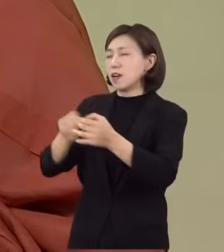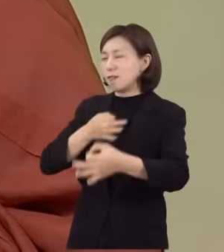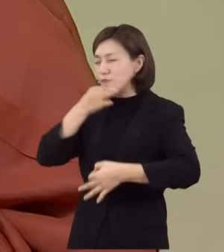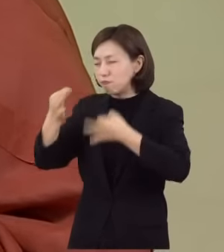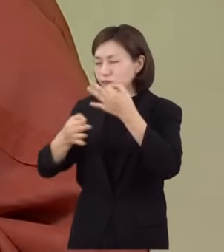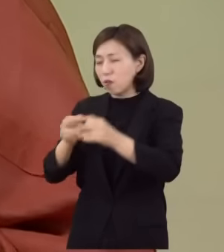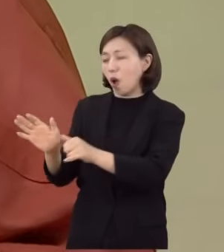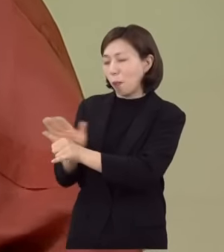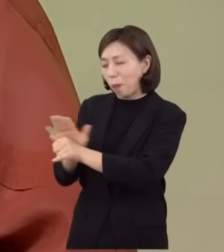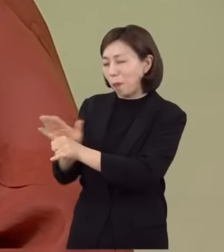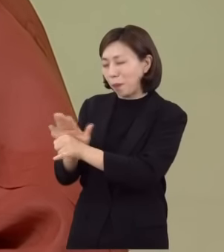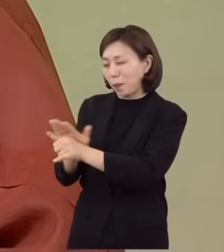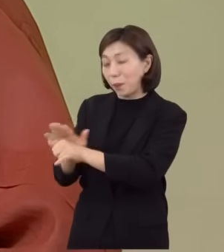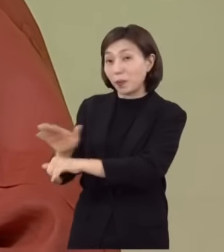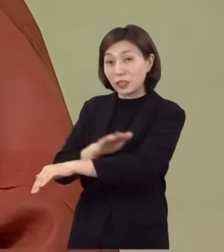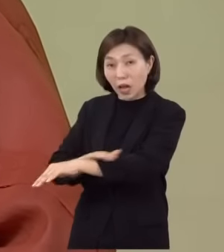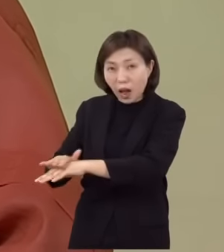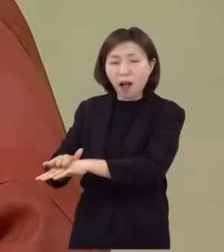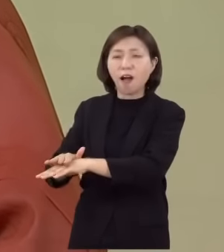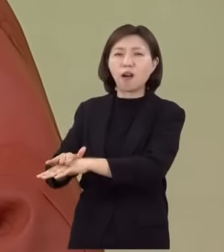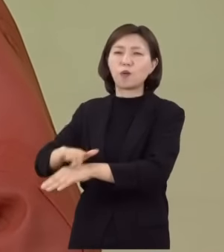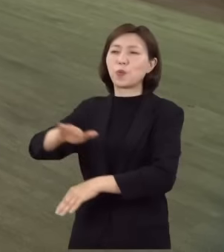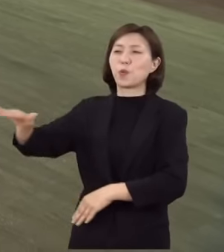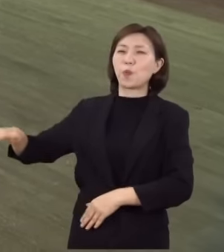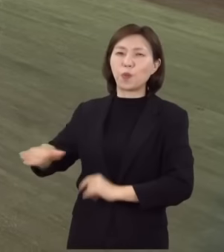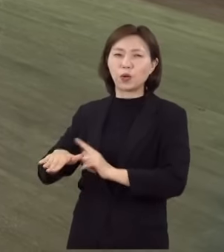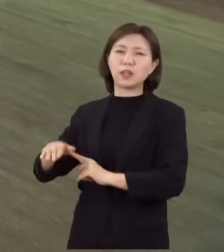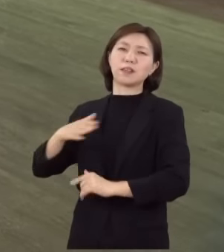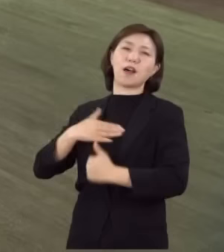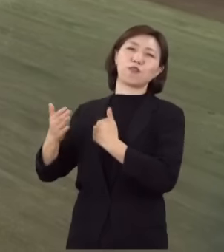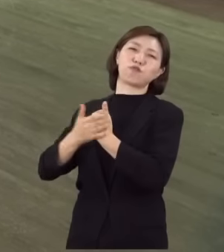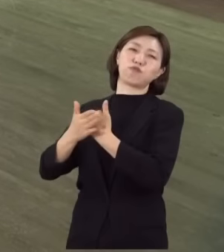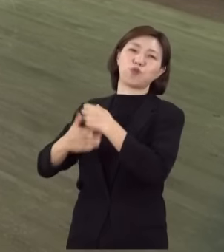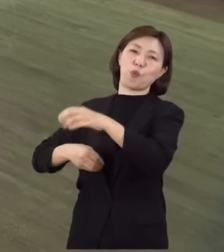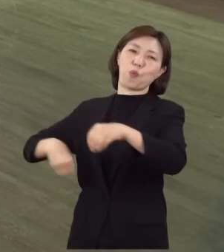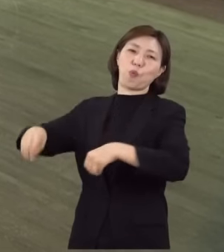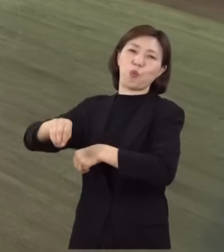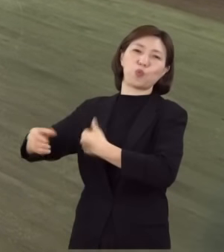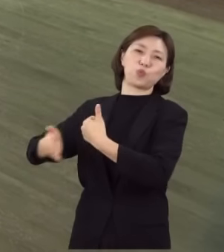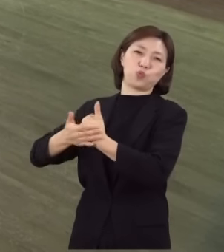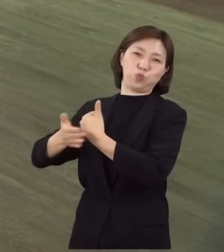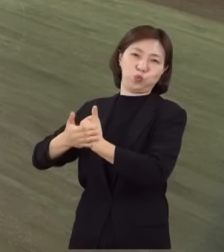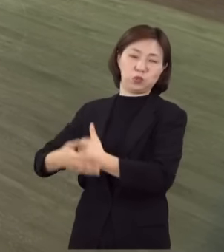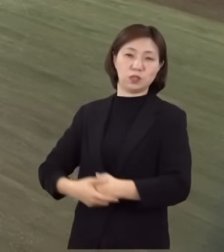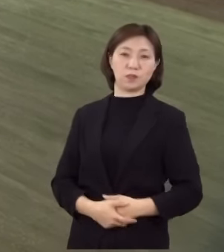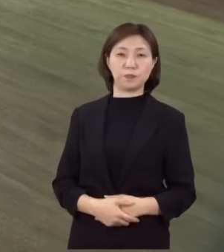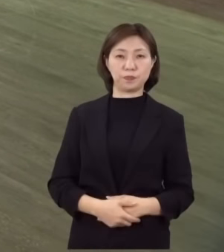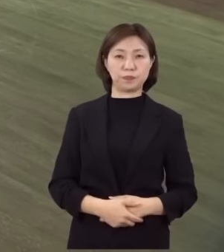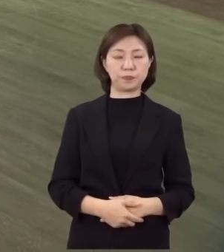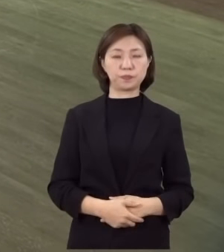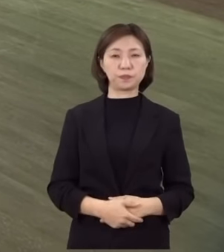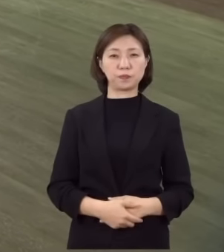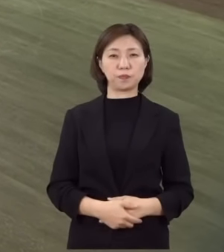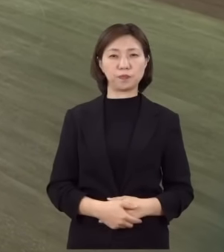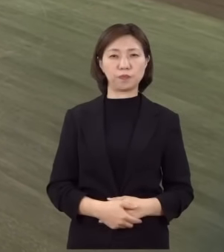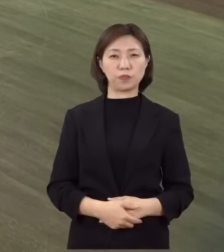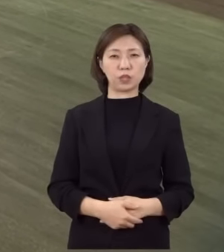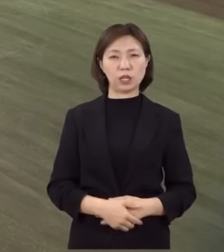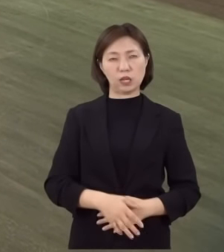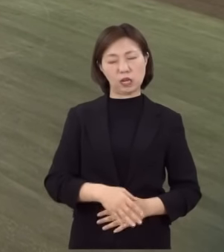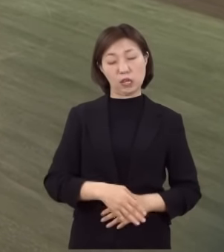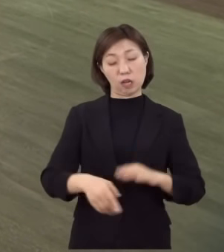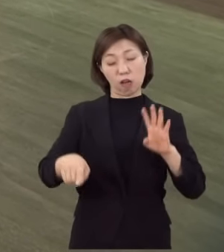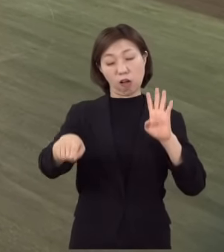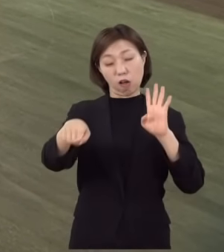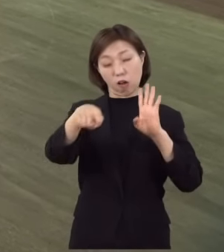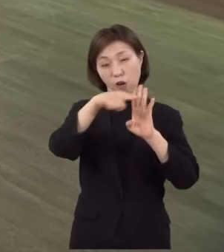것이다라는 이야기가 되겠습니다 무릇 이런 병에 걸려서 병을